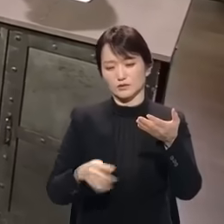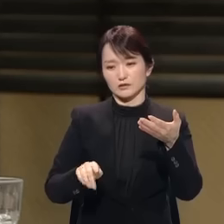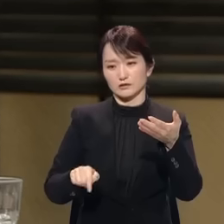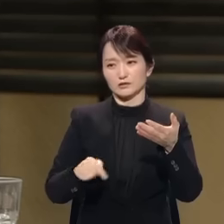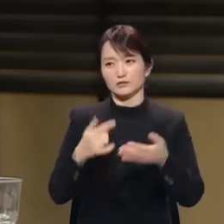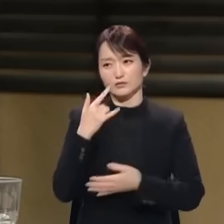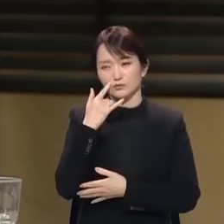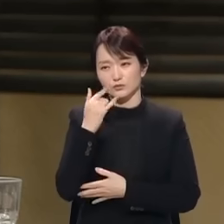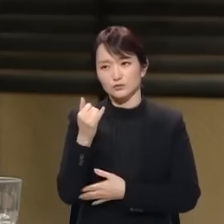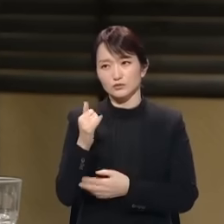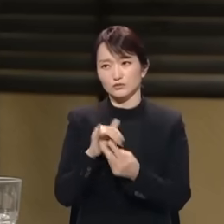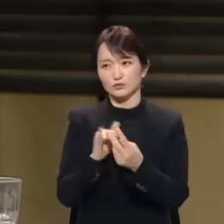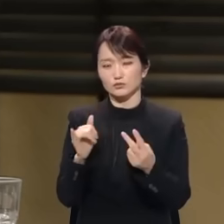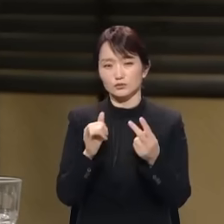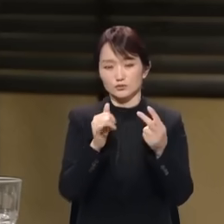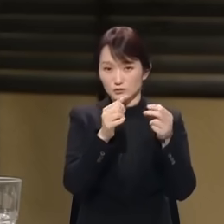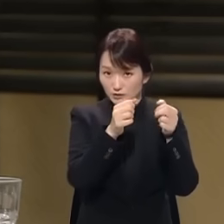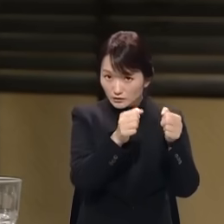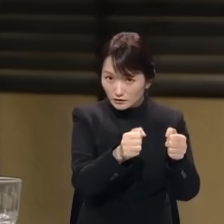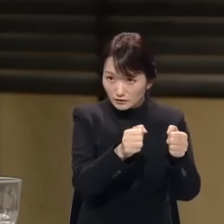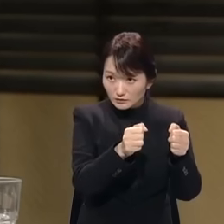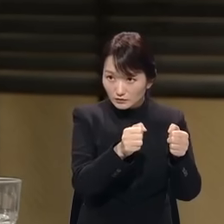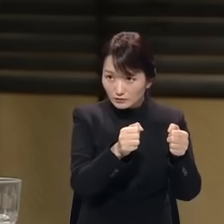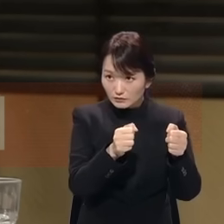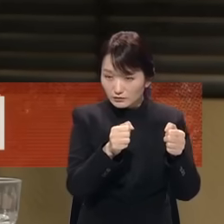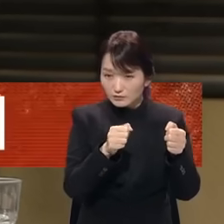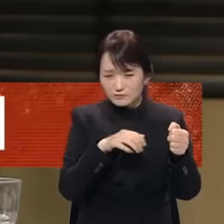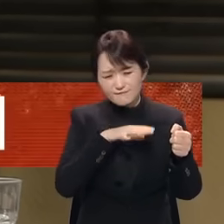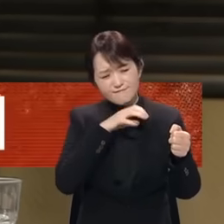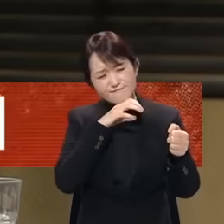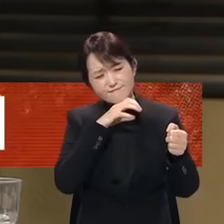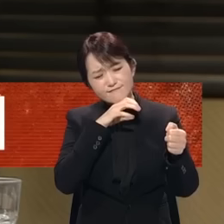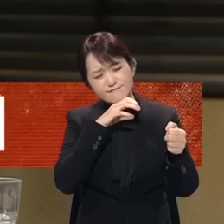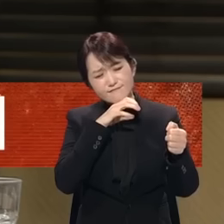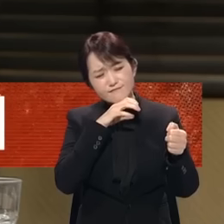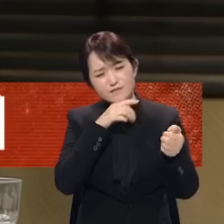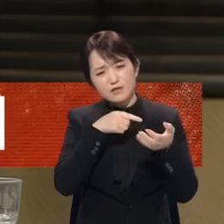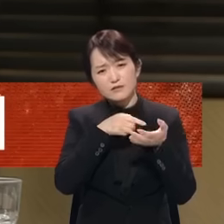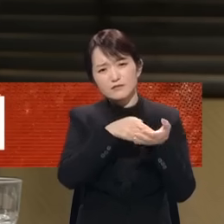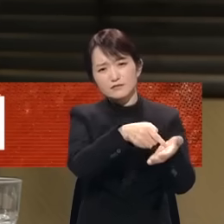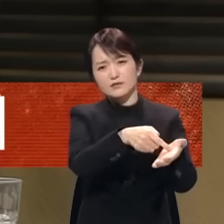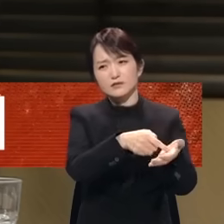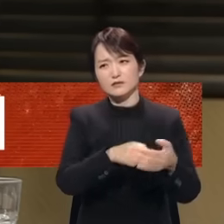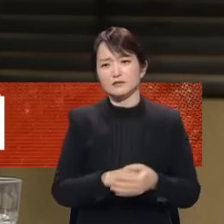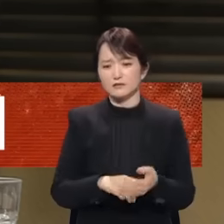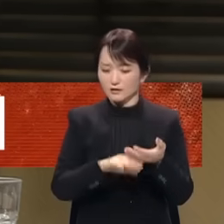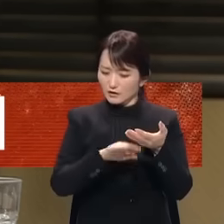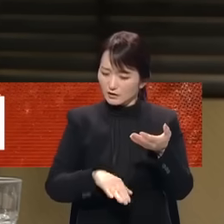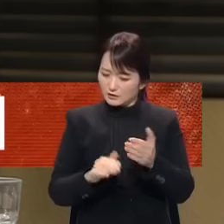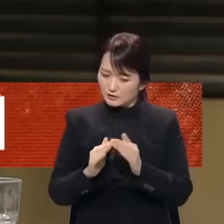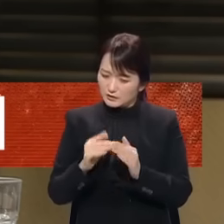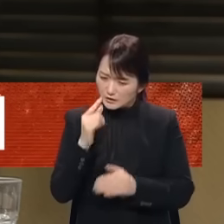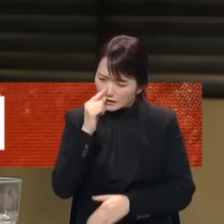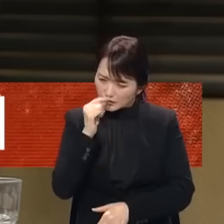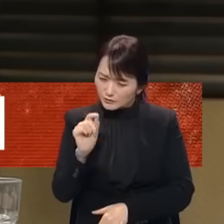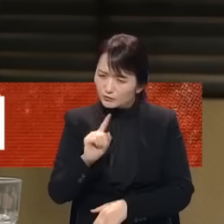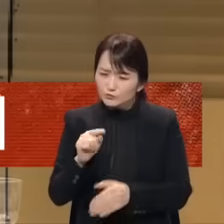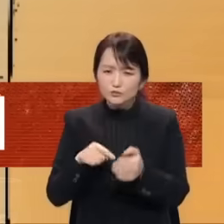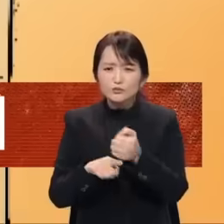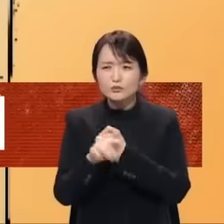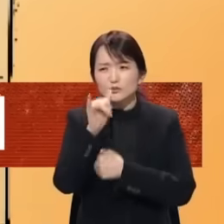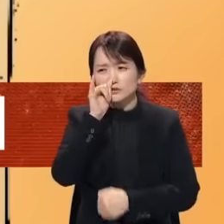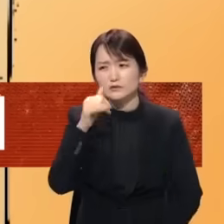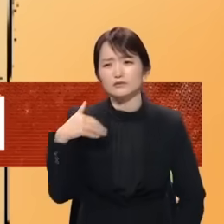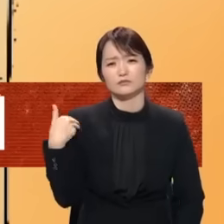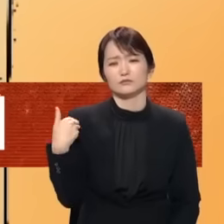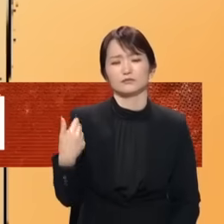부모님 두 분만 계셨을 때도 그 전에 종종 층간소 민어를 넣었다고 합니다이 극도로 예민한 건지 뭔가 다른 이유가 있었던 건지 알 수